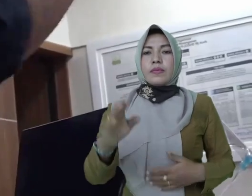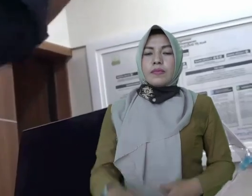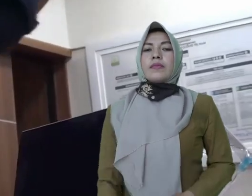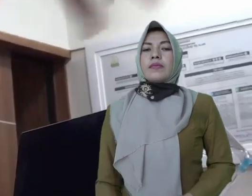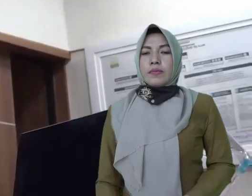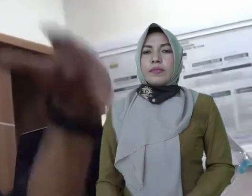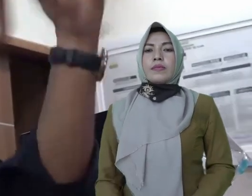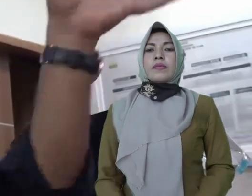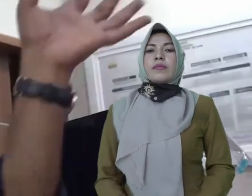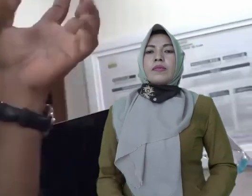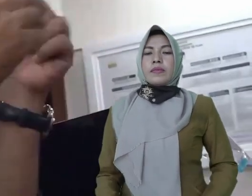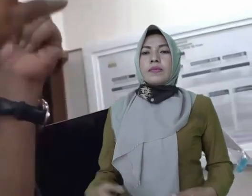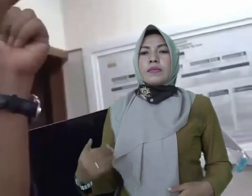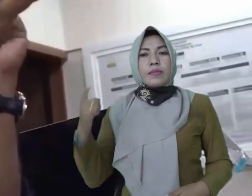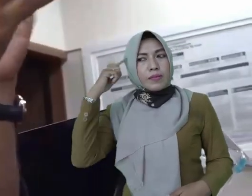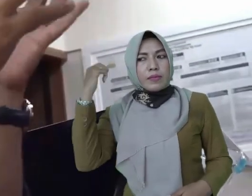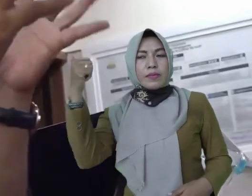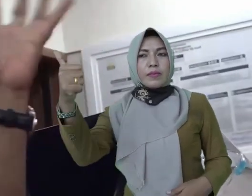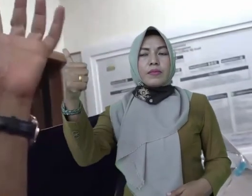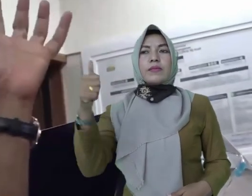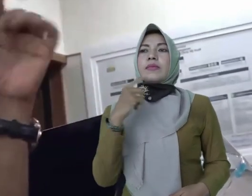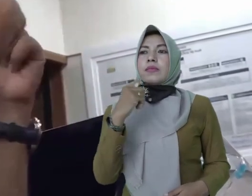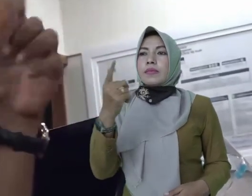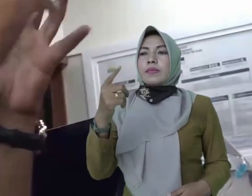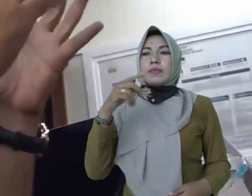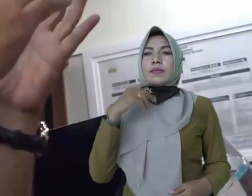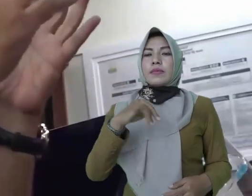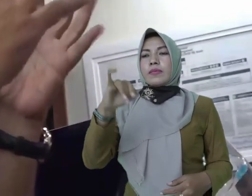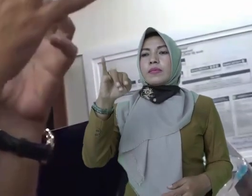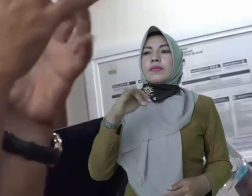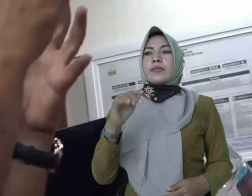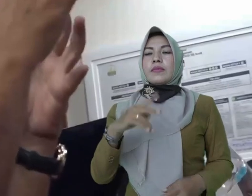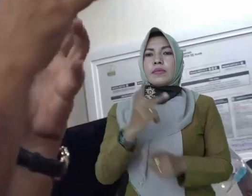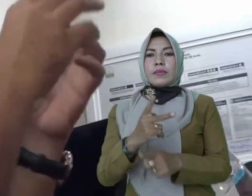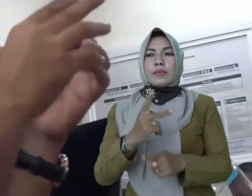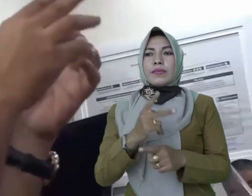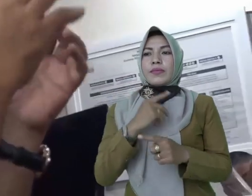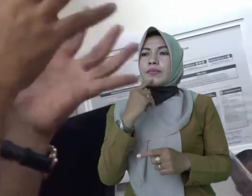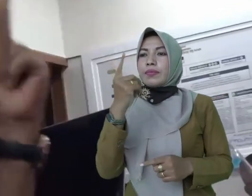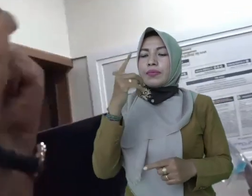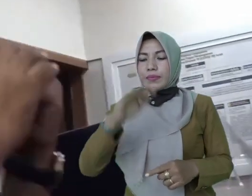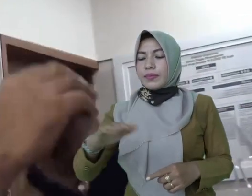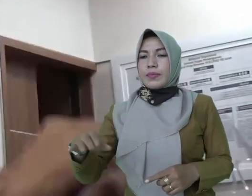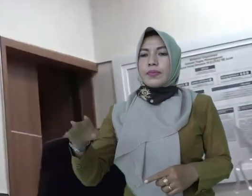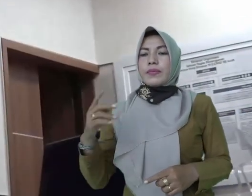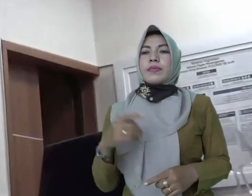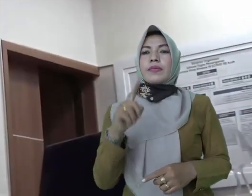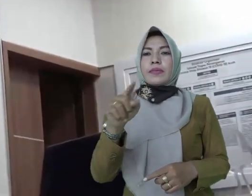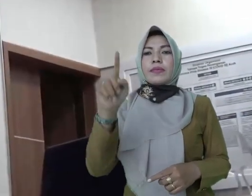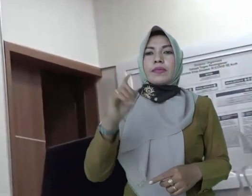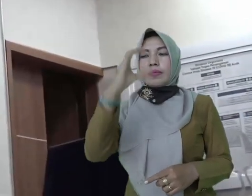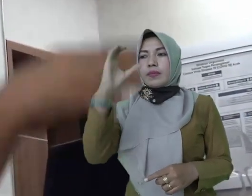namanya kotor dikeluarin. Itu kan fungsinya kan. Nah, guru-guru itu sudah pintar menjelaskan ilmu biologinya secara sederhana yang mudah